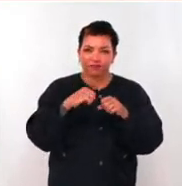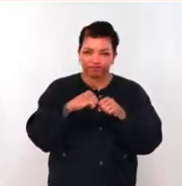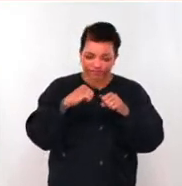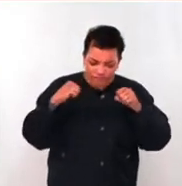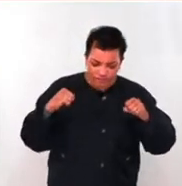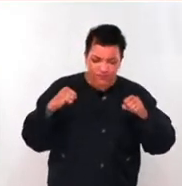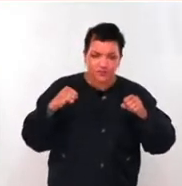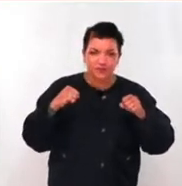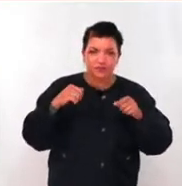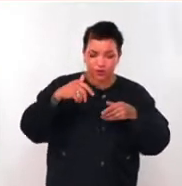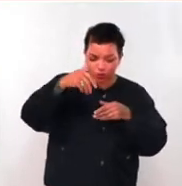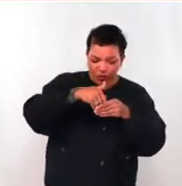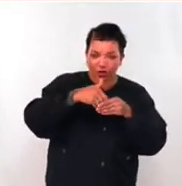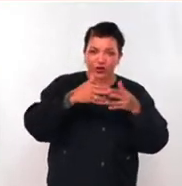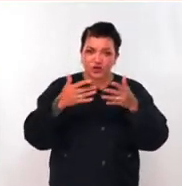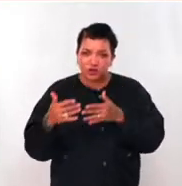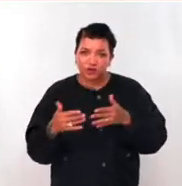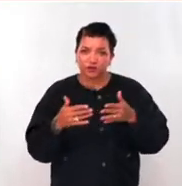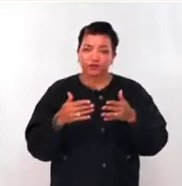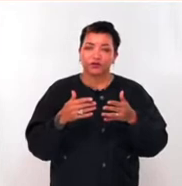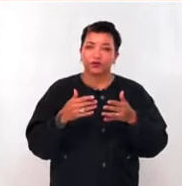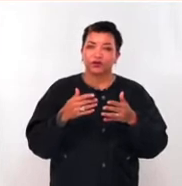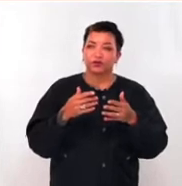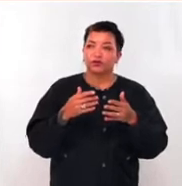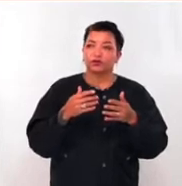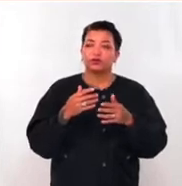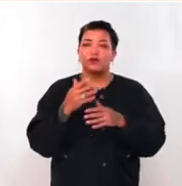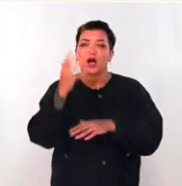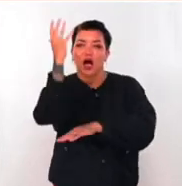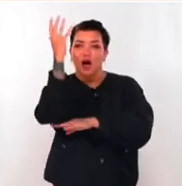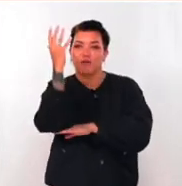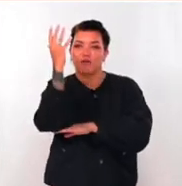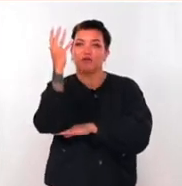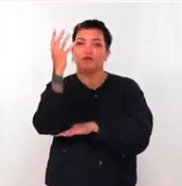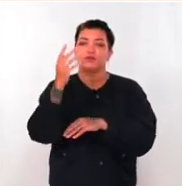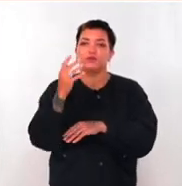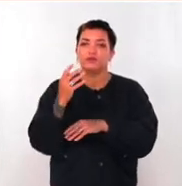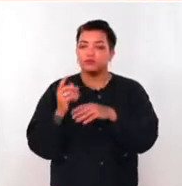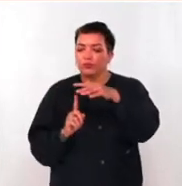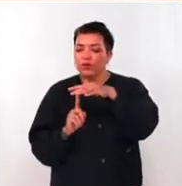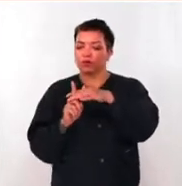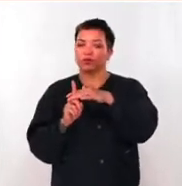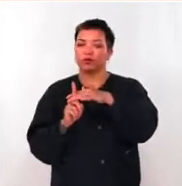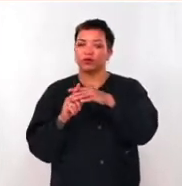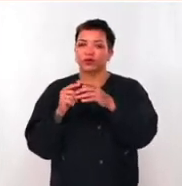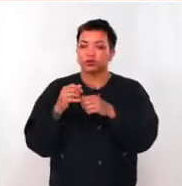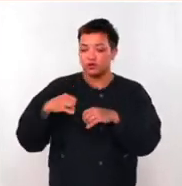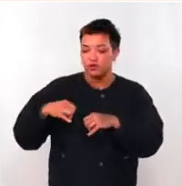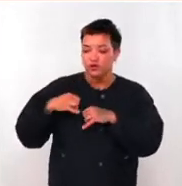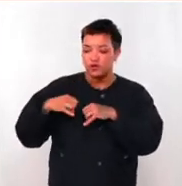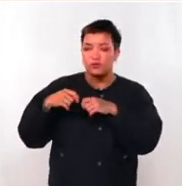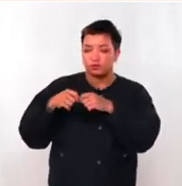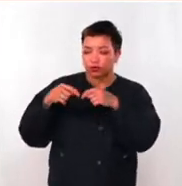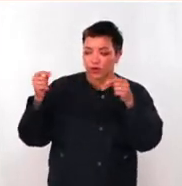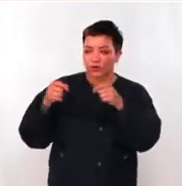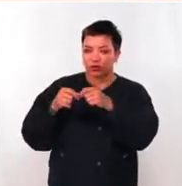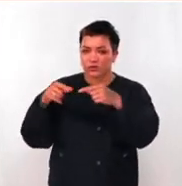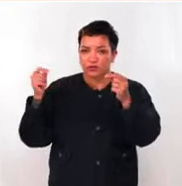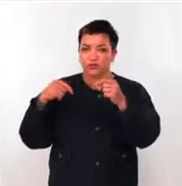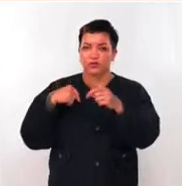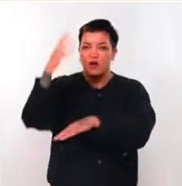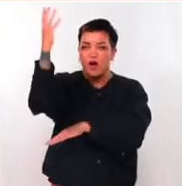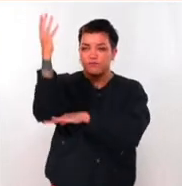inclus les arbustes, les jeunes plants et effectivement les arbres. Vous aviez reconnu que c'était un effort de transparence qu'il était